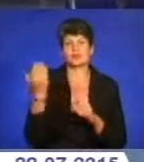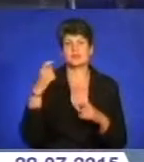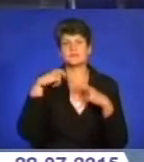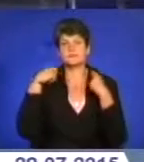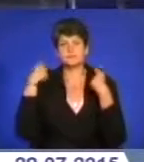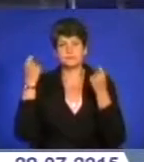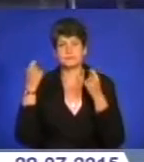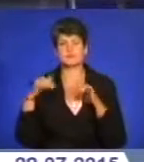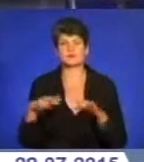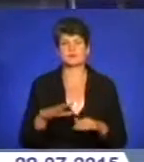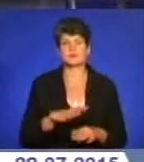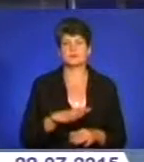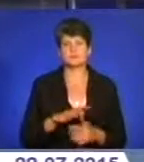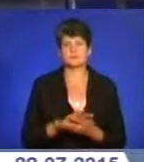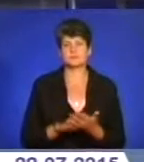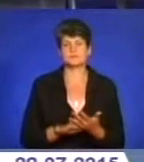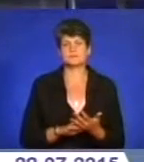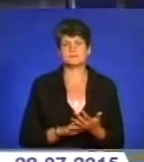На заході побувала Анна Ваврін.